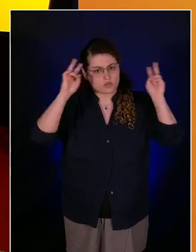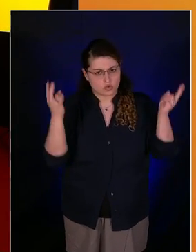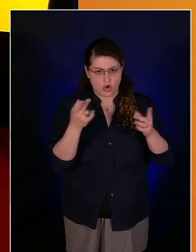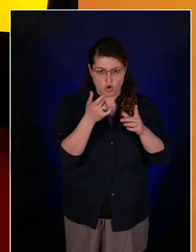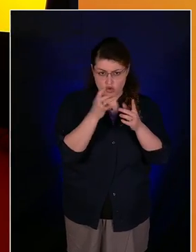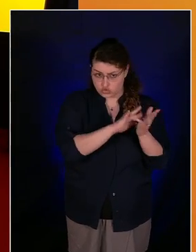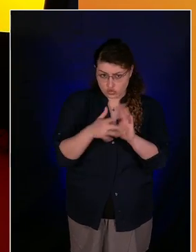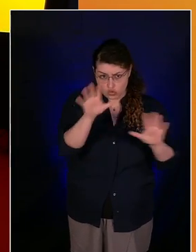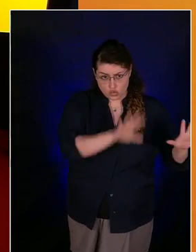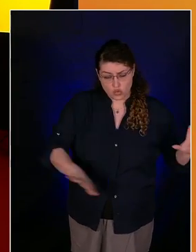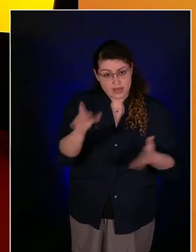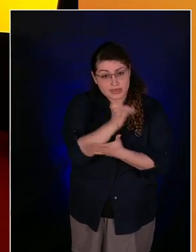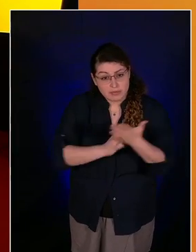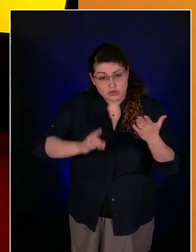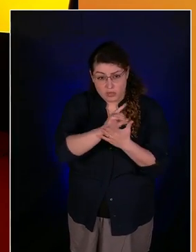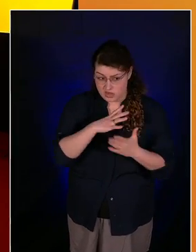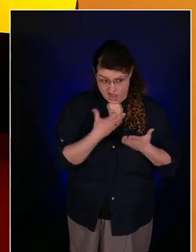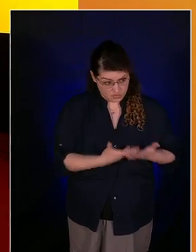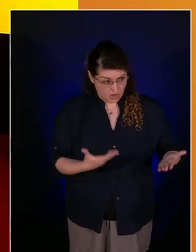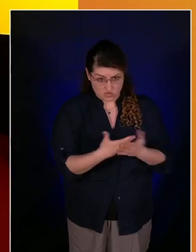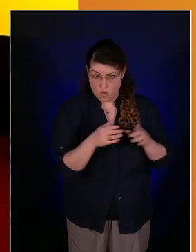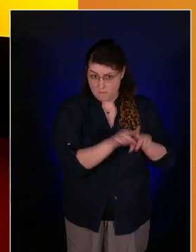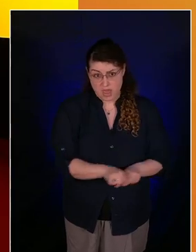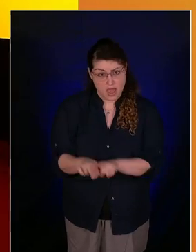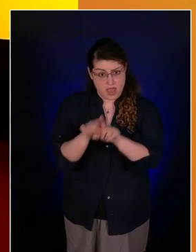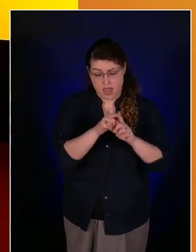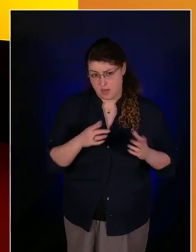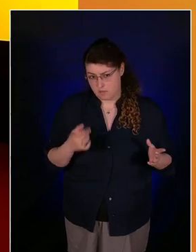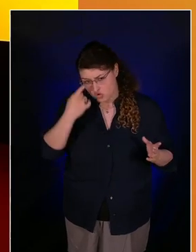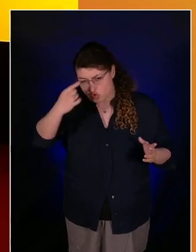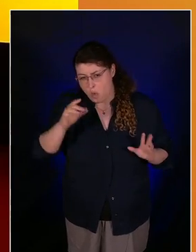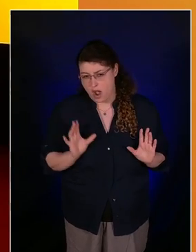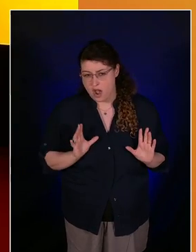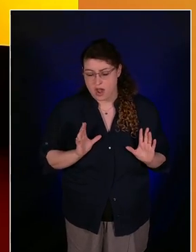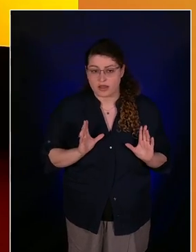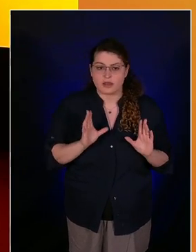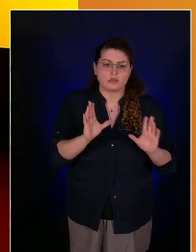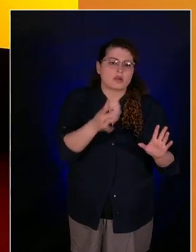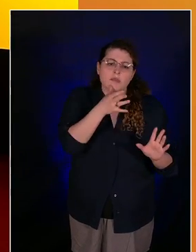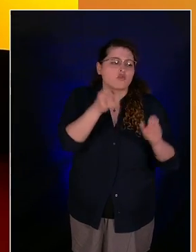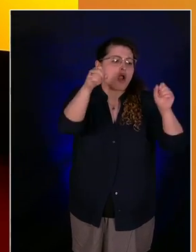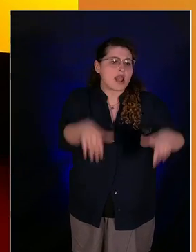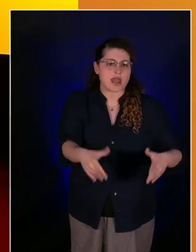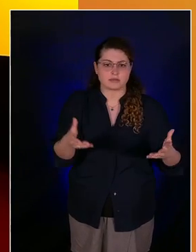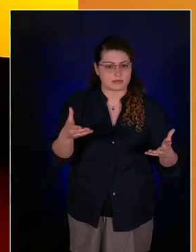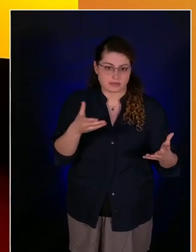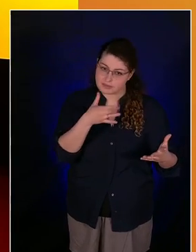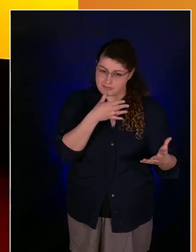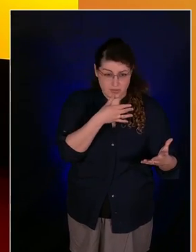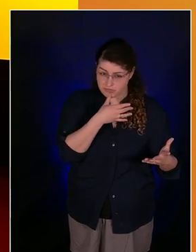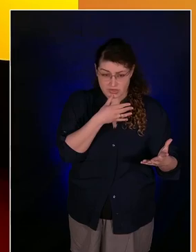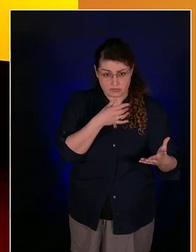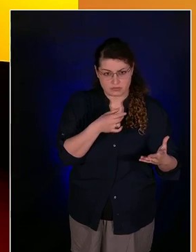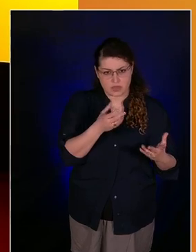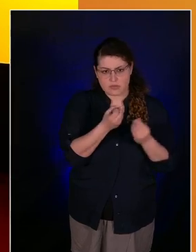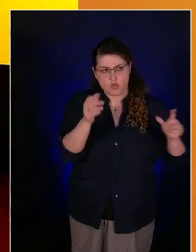départements il y a des cas similaires donc il n Il il n'est pas possible de de laisser faire il y a des rassemblements